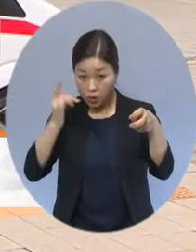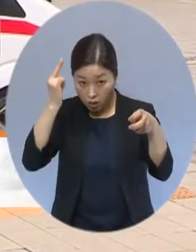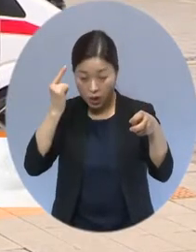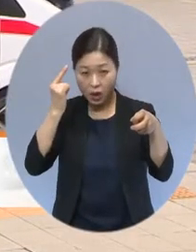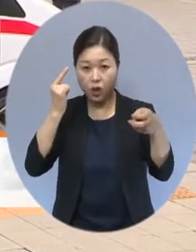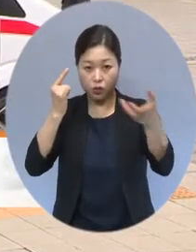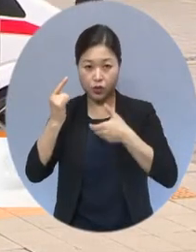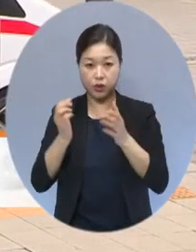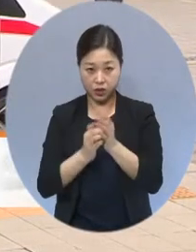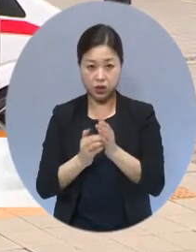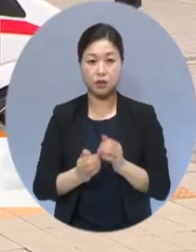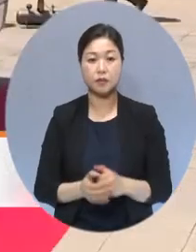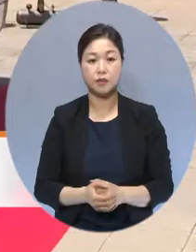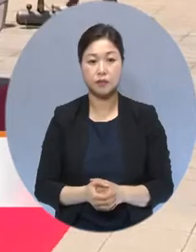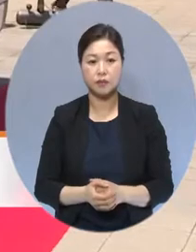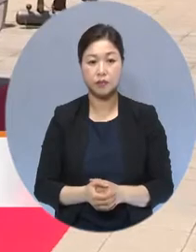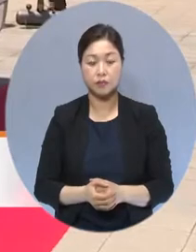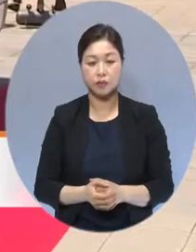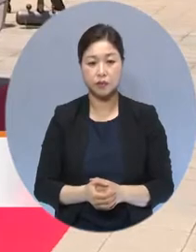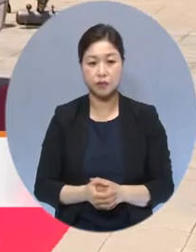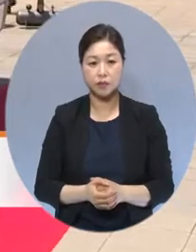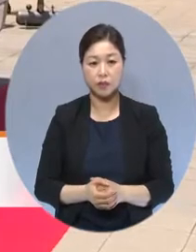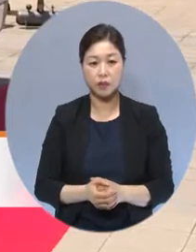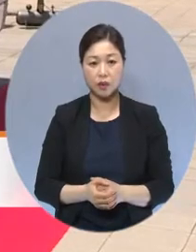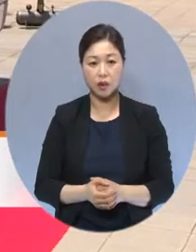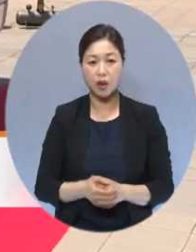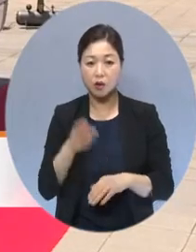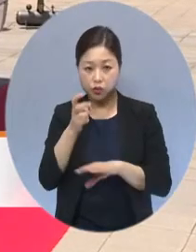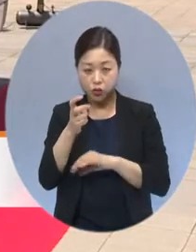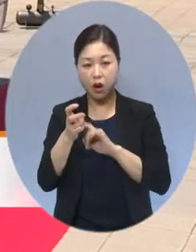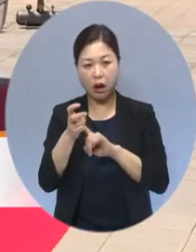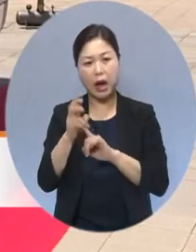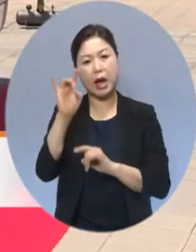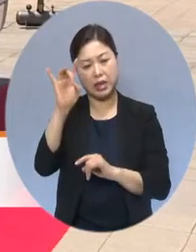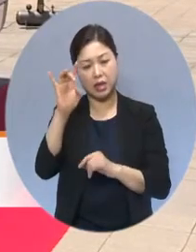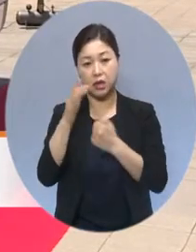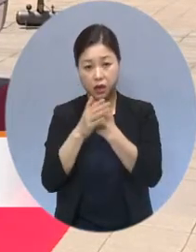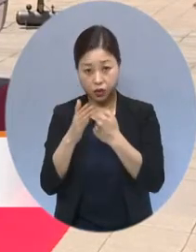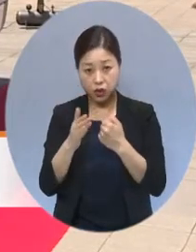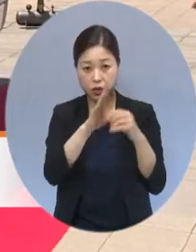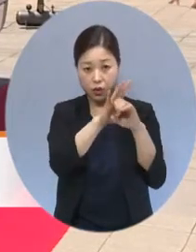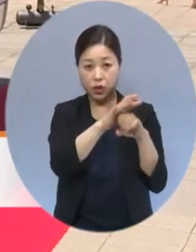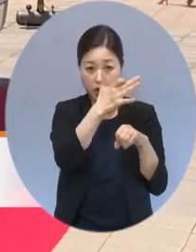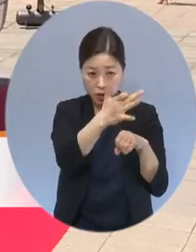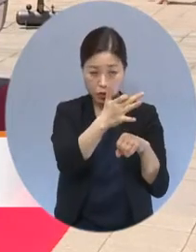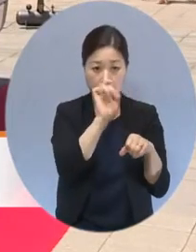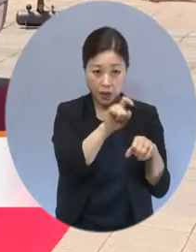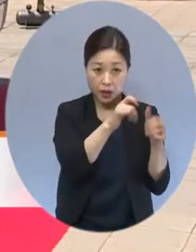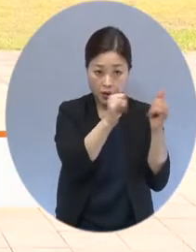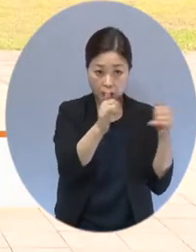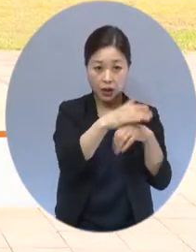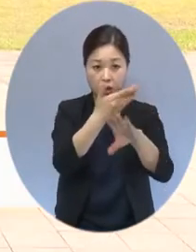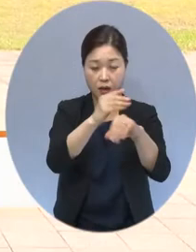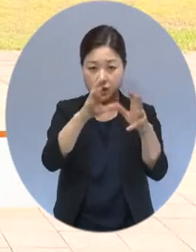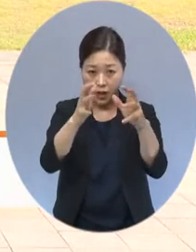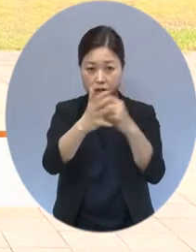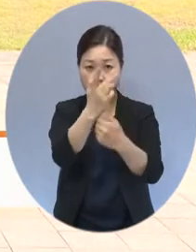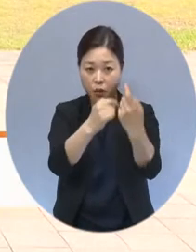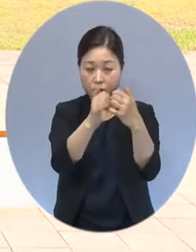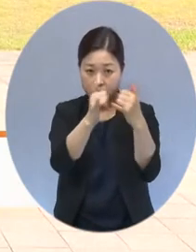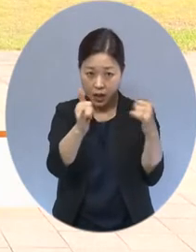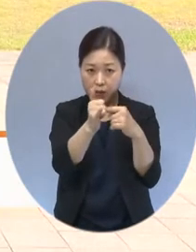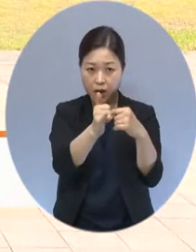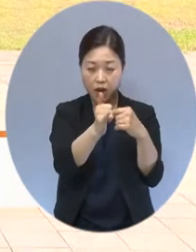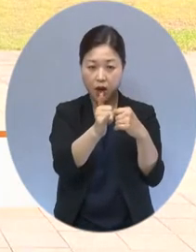기증했습니다. 순천시는 기존 구급차 한 대로 코로나19 확진 환자와 해외 입국자 이송을 동시에